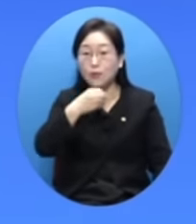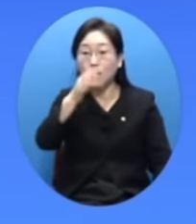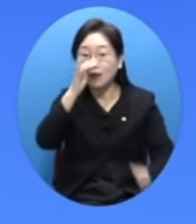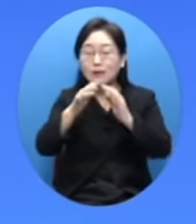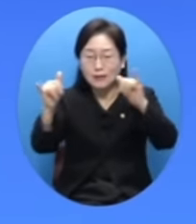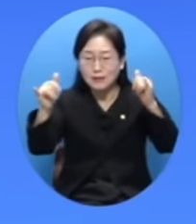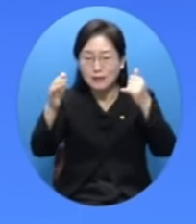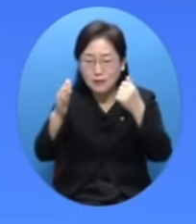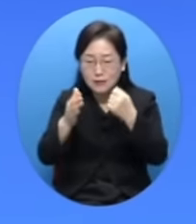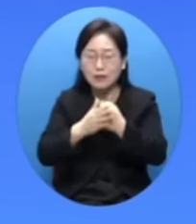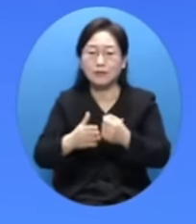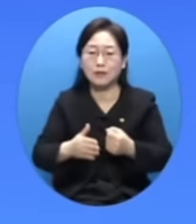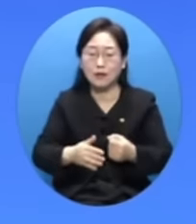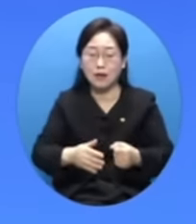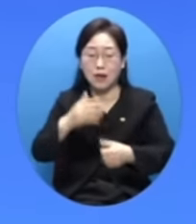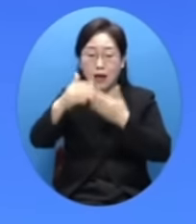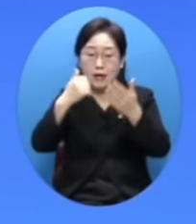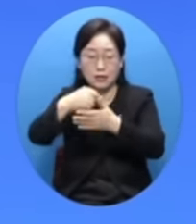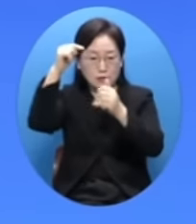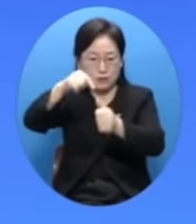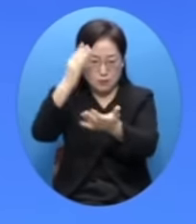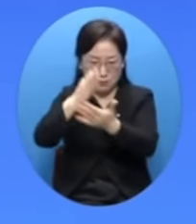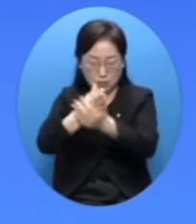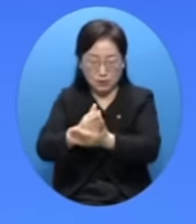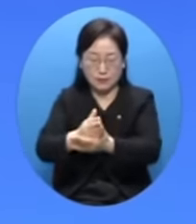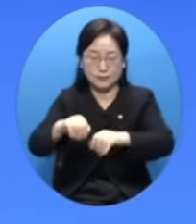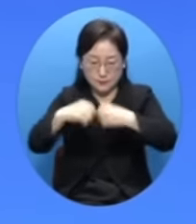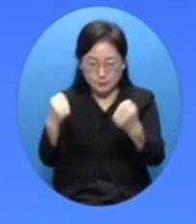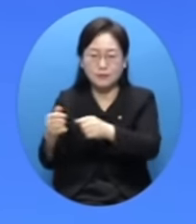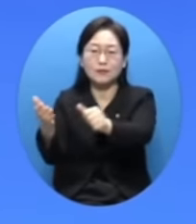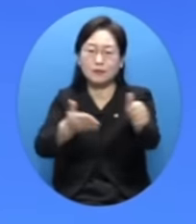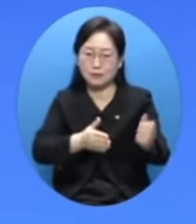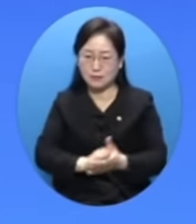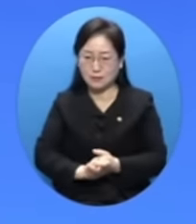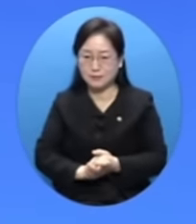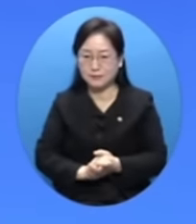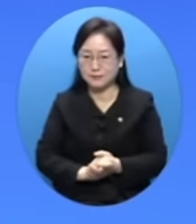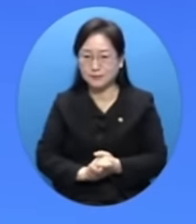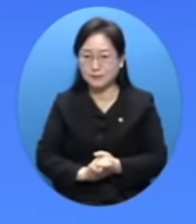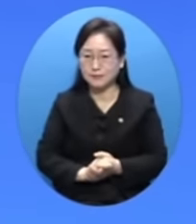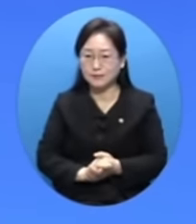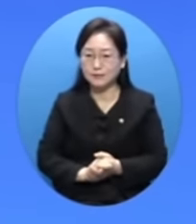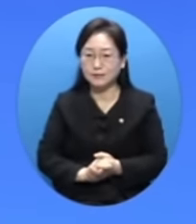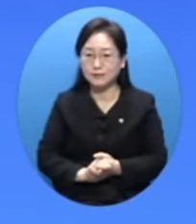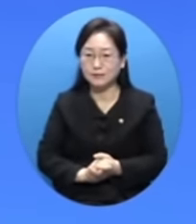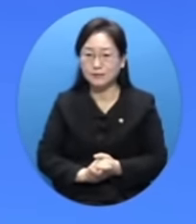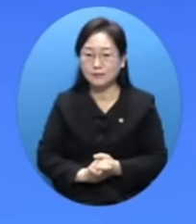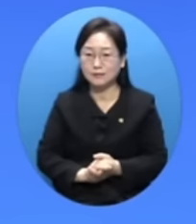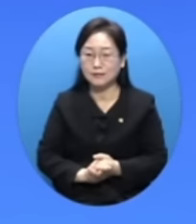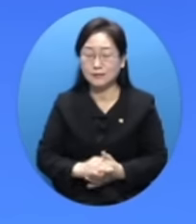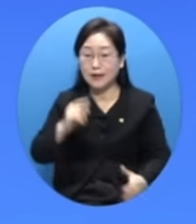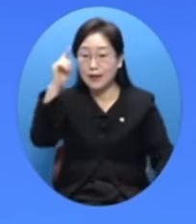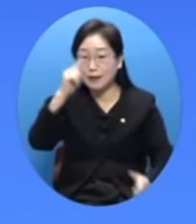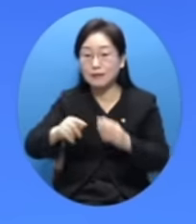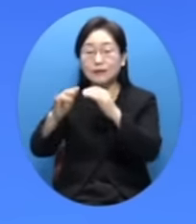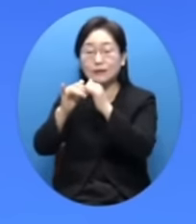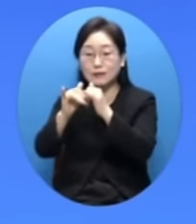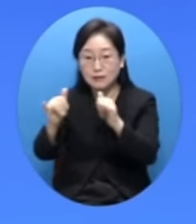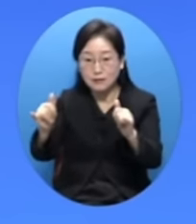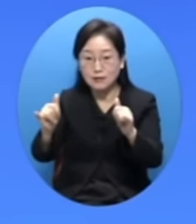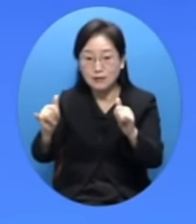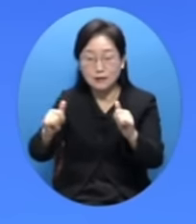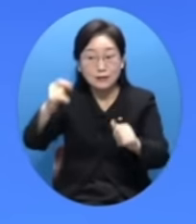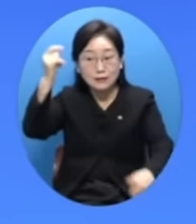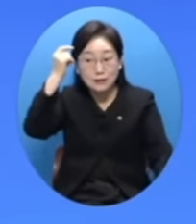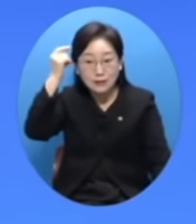절대로 하나님이 하지 말라고 하는 것을 하지 말아야 되는 것입니다 아멘 악한 자들의